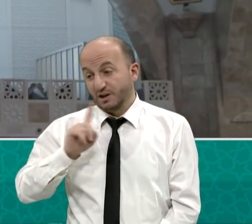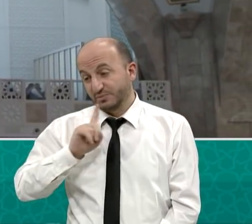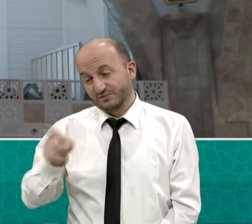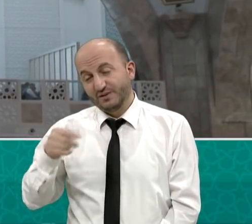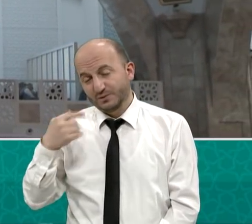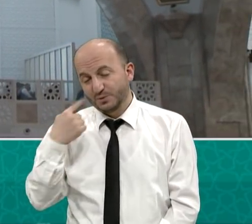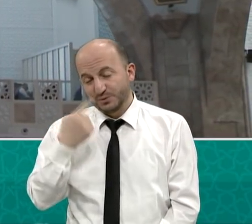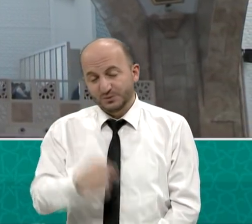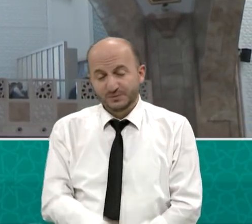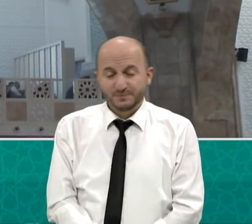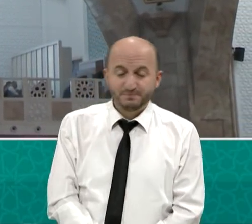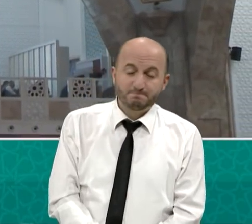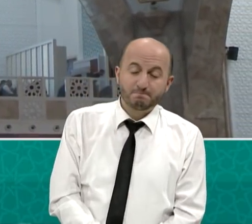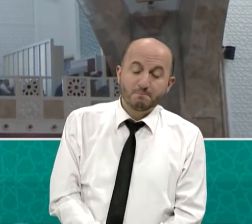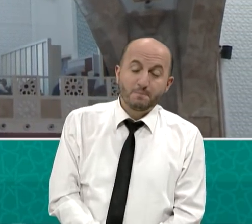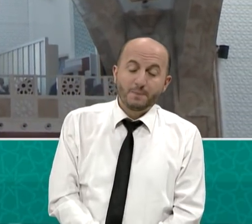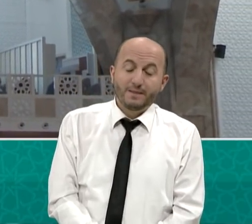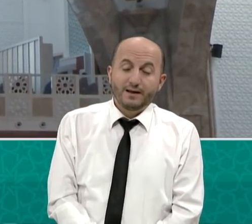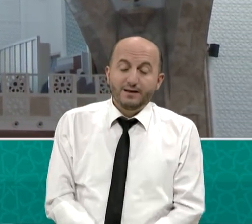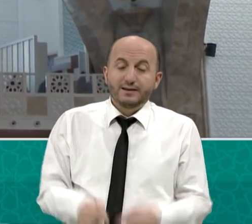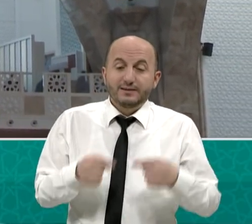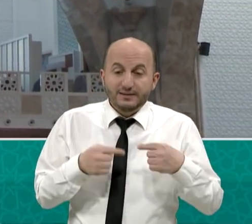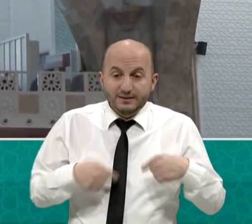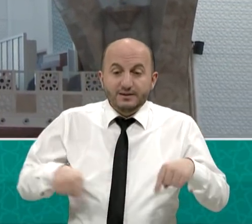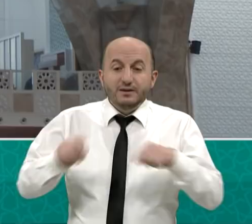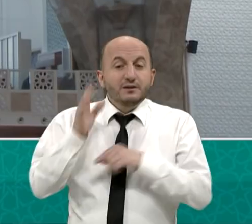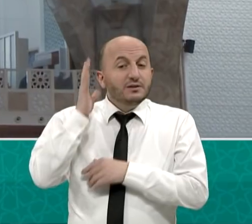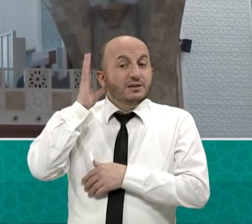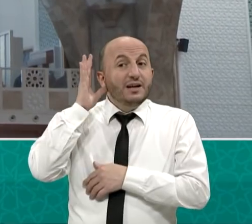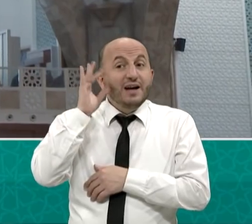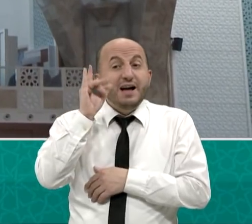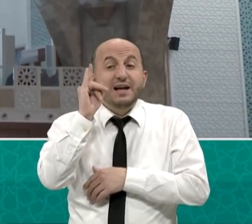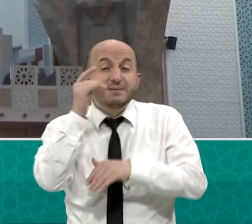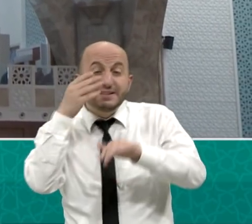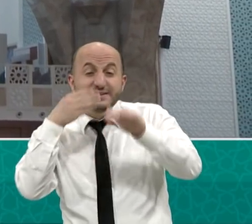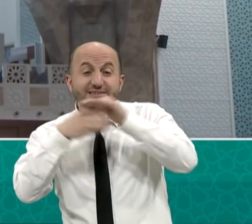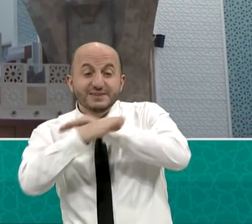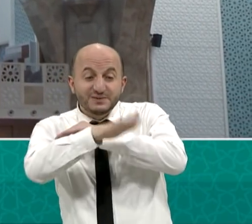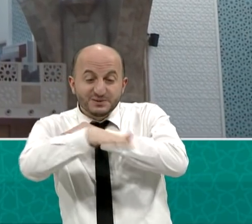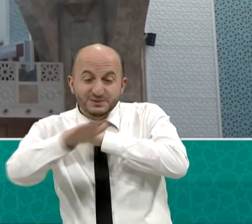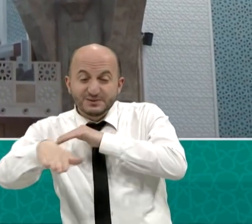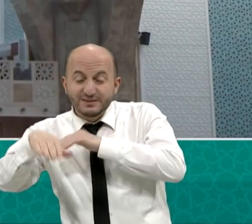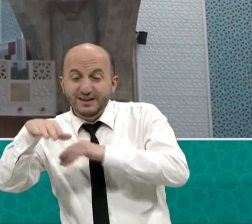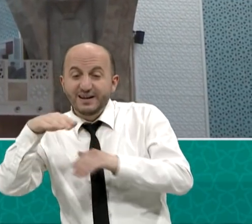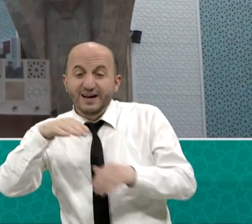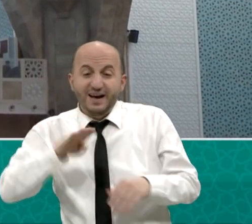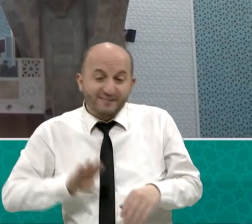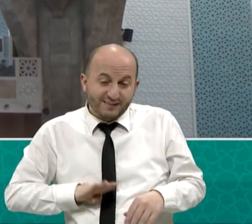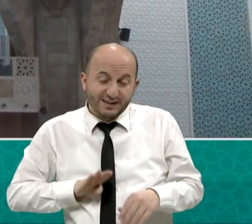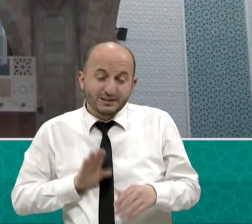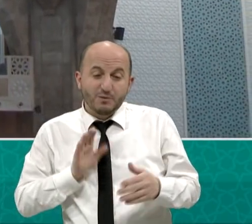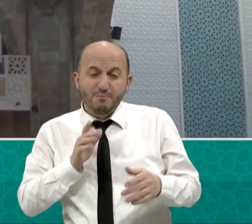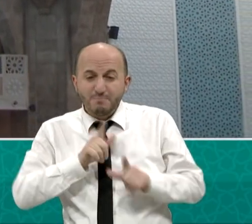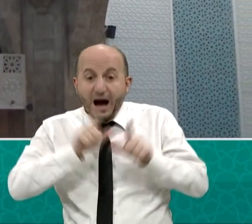verdiğini görmekteyiz. Bizim bu manada camiye gelen çocuklara karşı, evlatlarımıza karşı